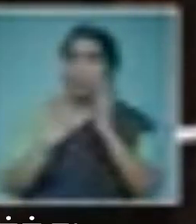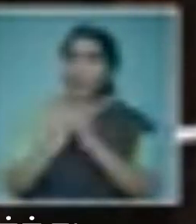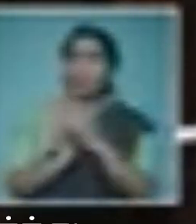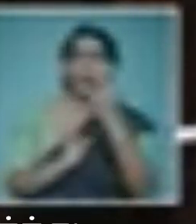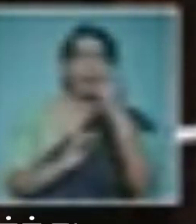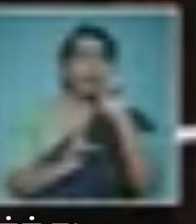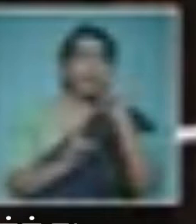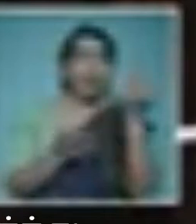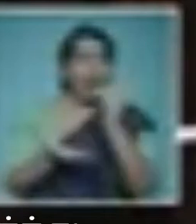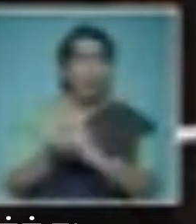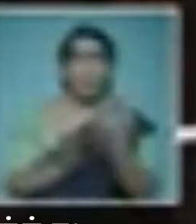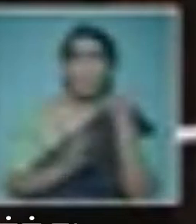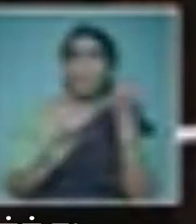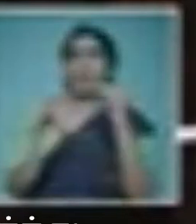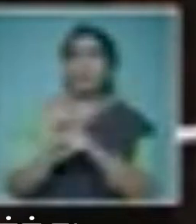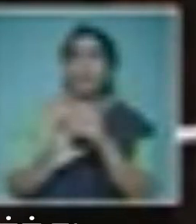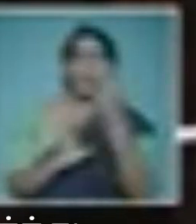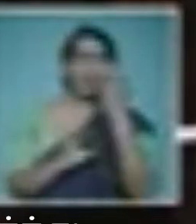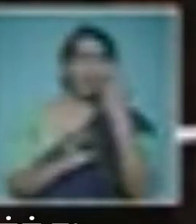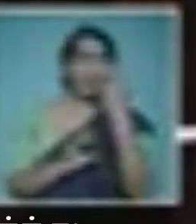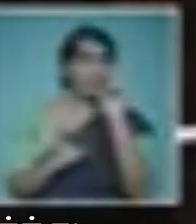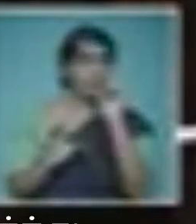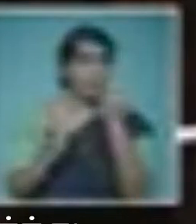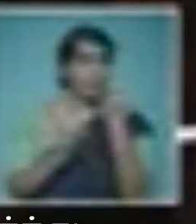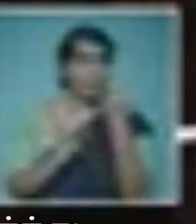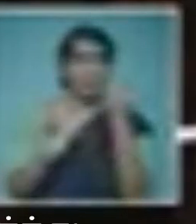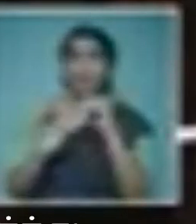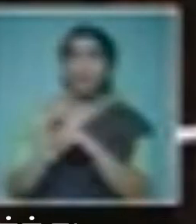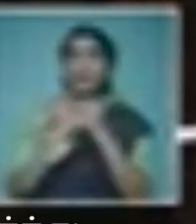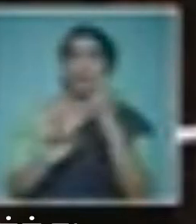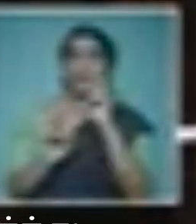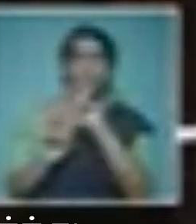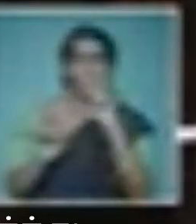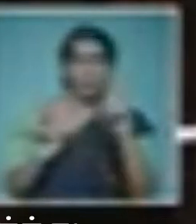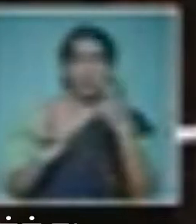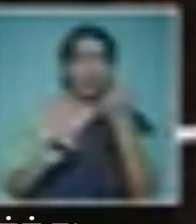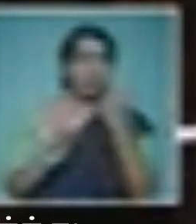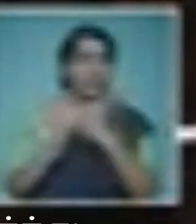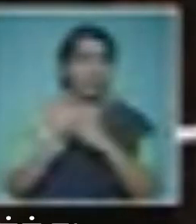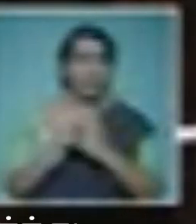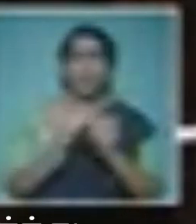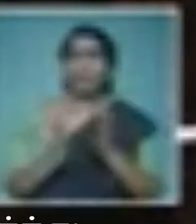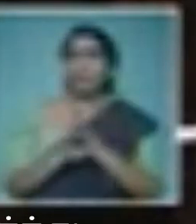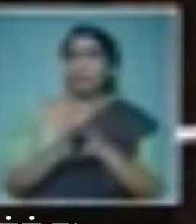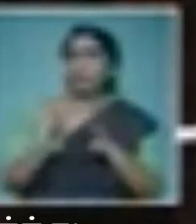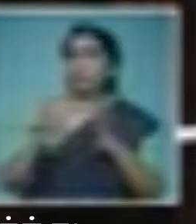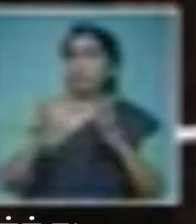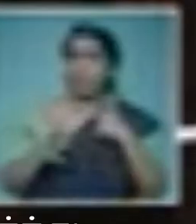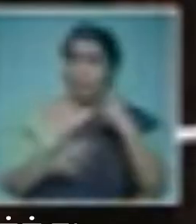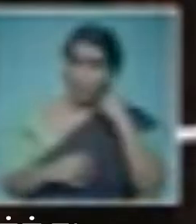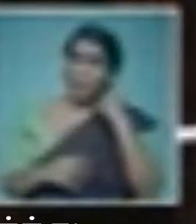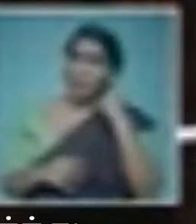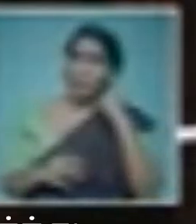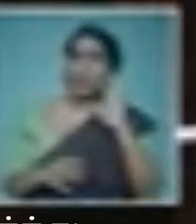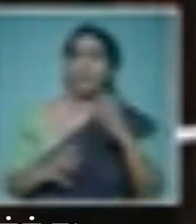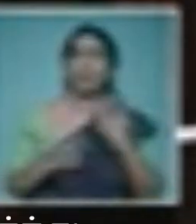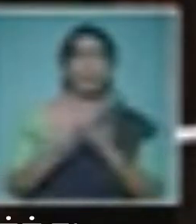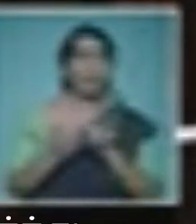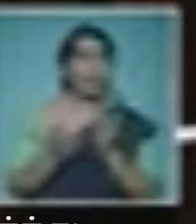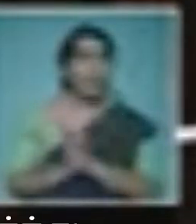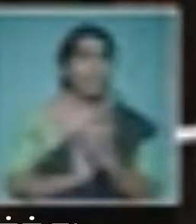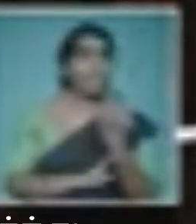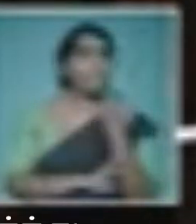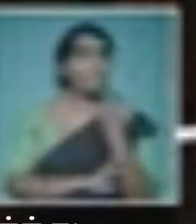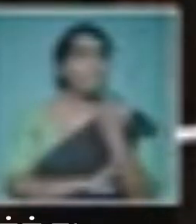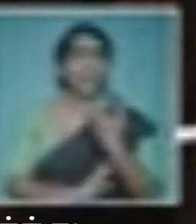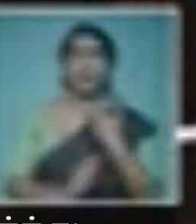2020 ආපහු බලයට ආවා දැන් 2020 බලයට ඇවිල්ලා 2022 වෙනකල් මේ ආර්ථික අර්බුදේ වැඩි වෙනවා කියලා දැන දැනත් තමන්ගේ බලය කොහොම